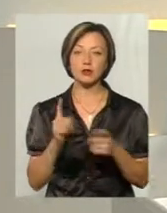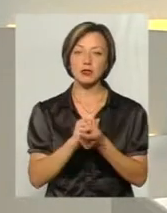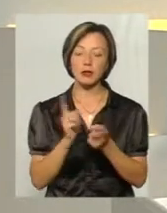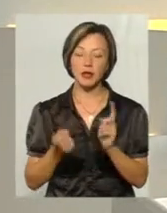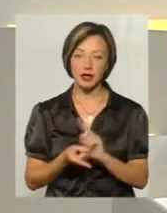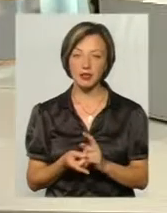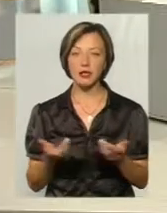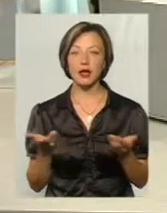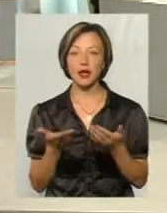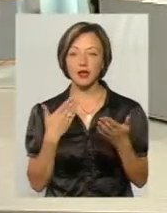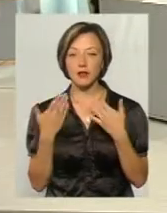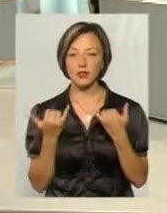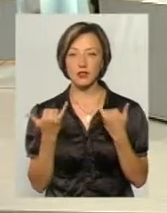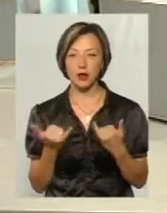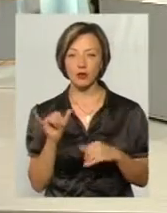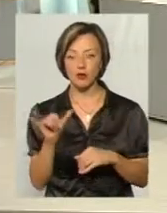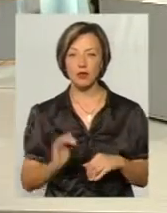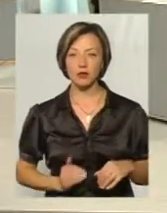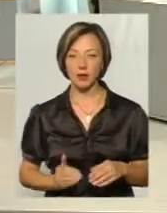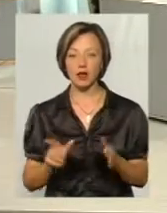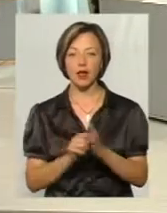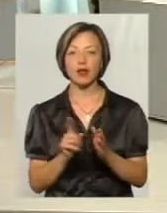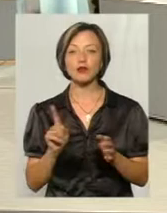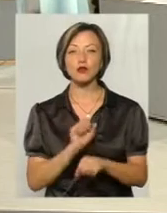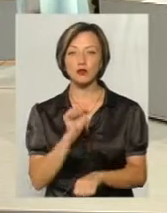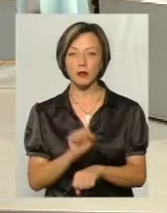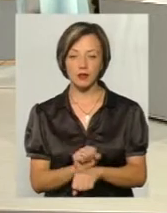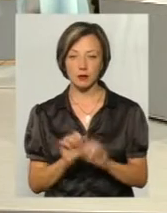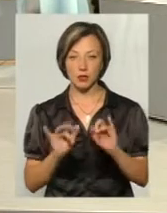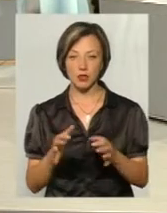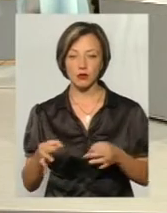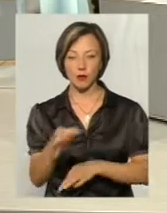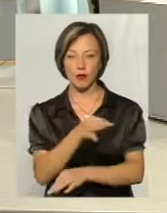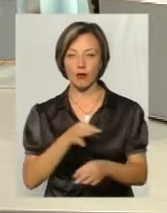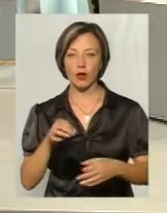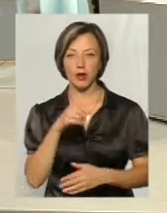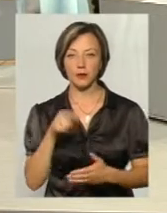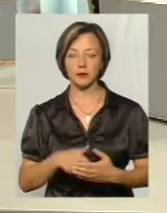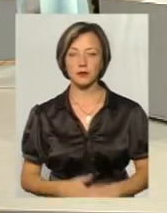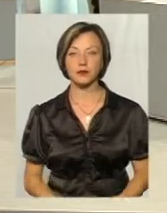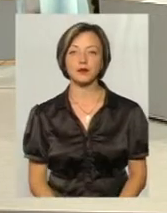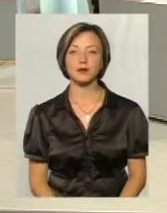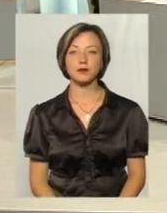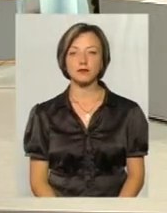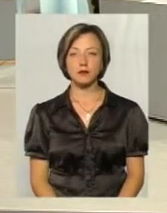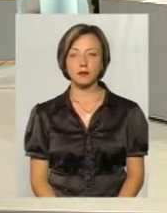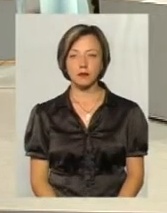Все ж таки, який діалог зараз у вас з компанією і на чому зупинився процес обговорення?